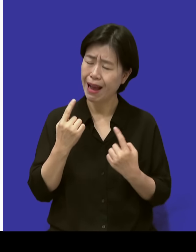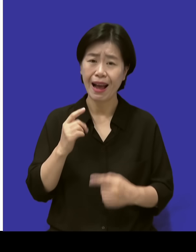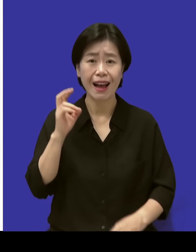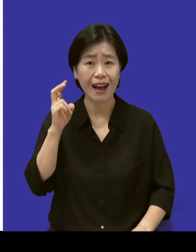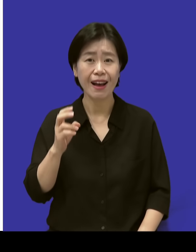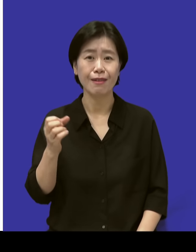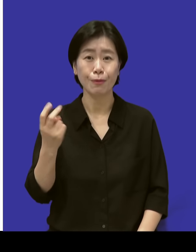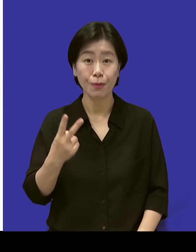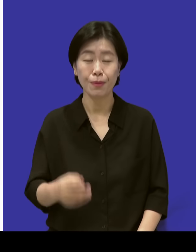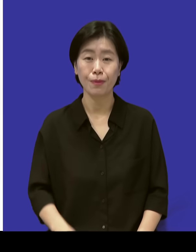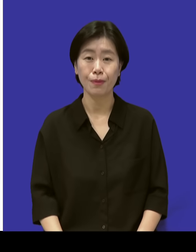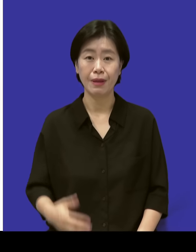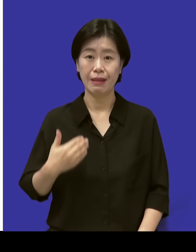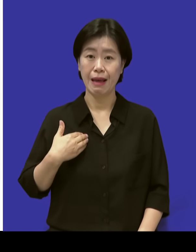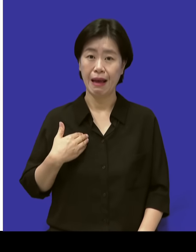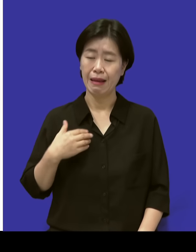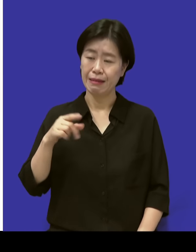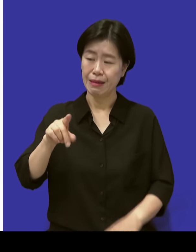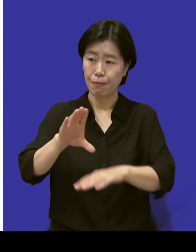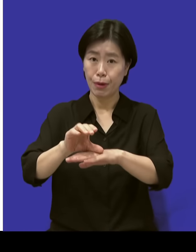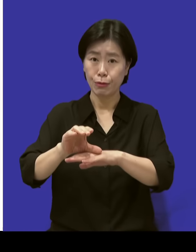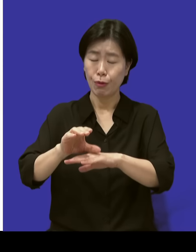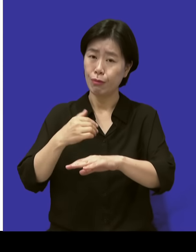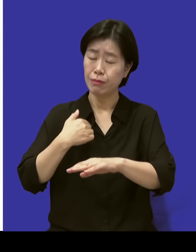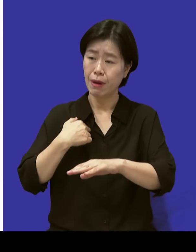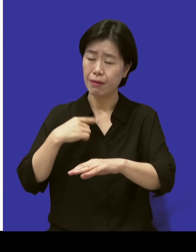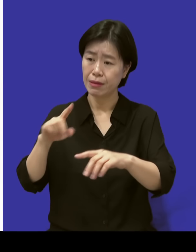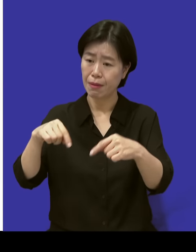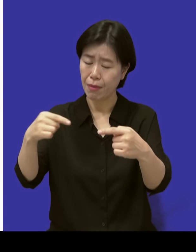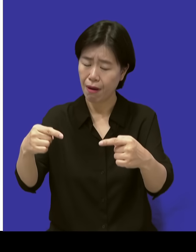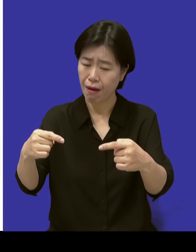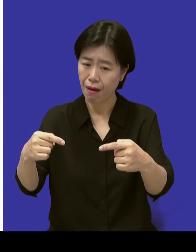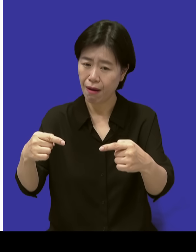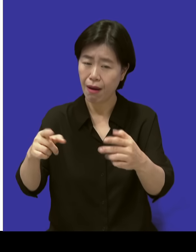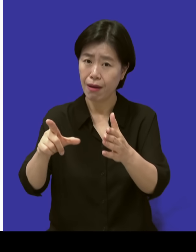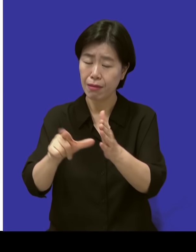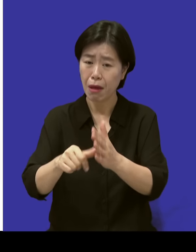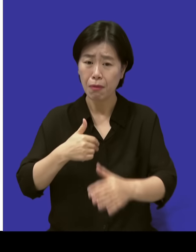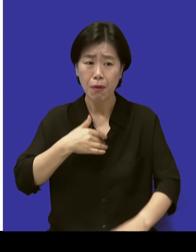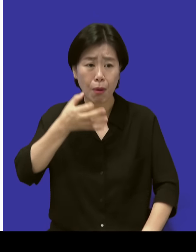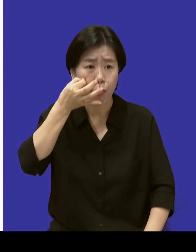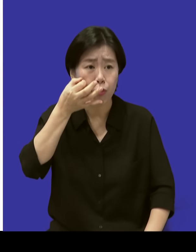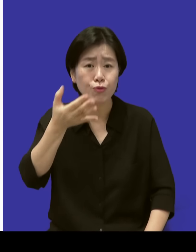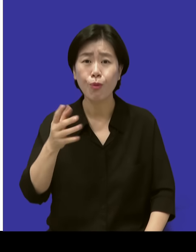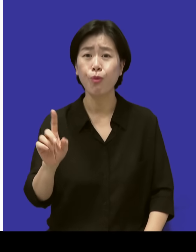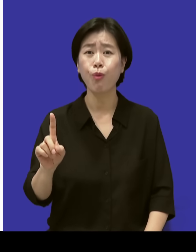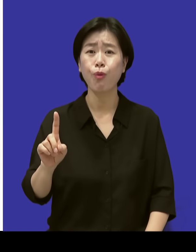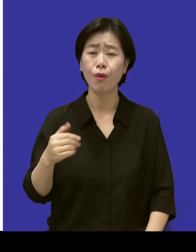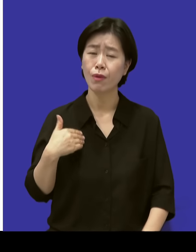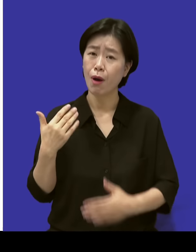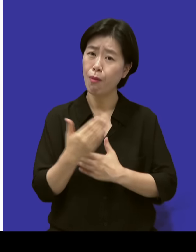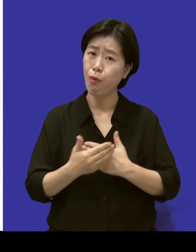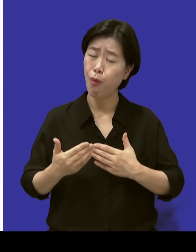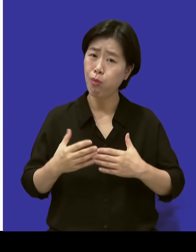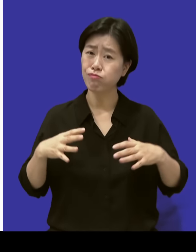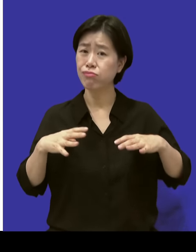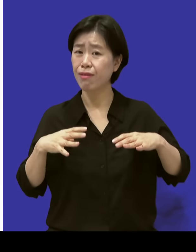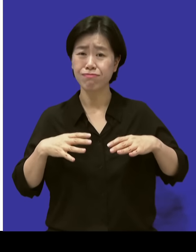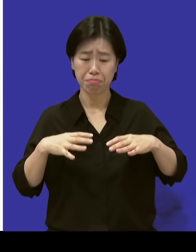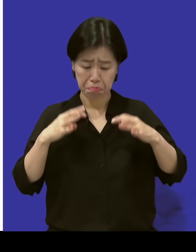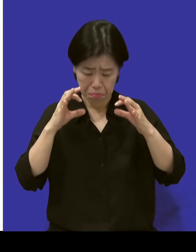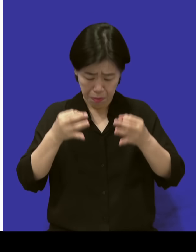그리고 피지컬 100에 나가서 제가 보여줄 수 있을 만한 그런 몸은 아닌 것 같아서 되게